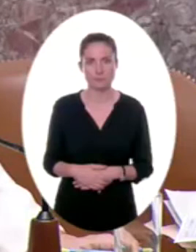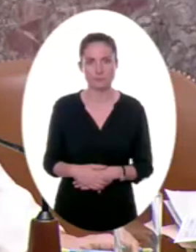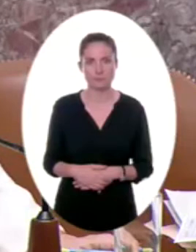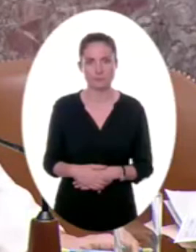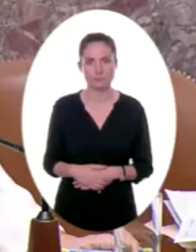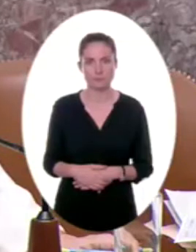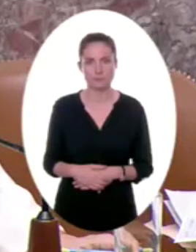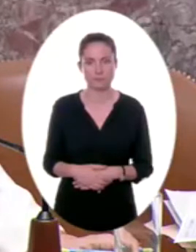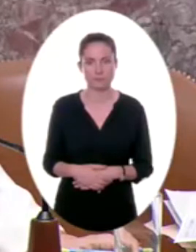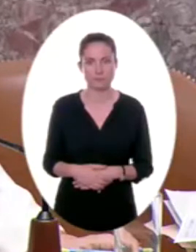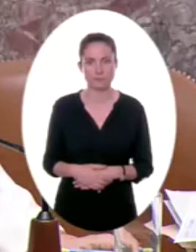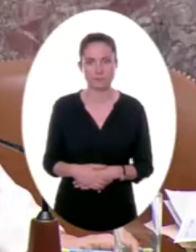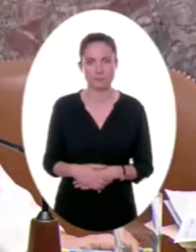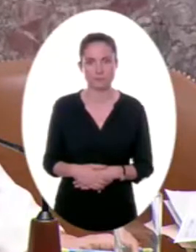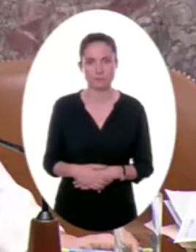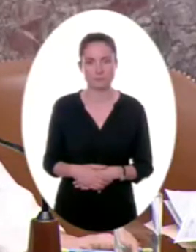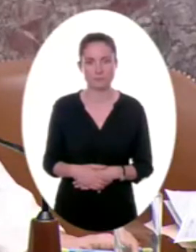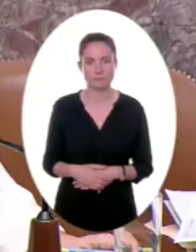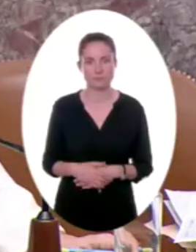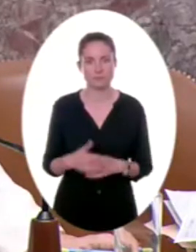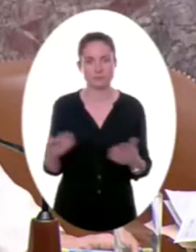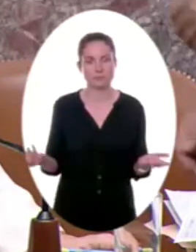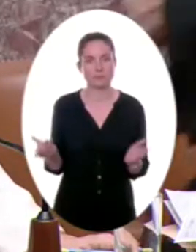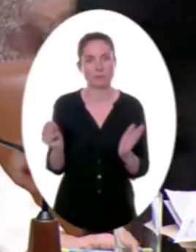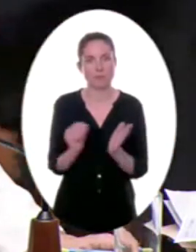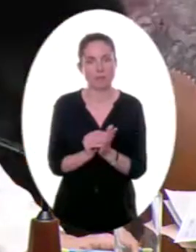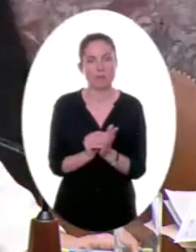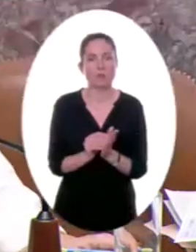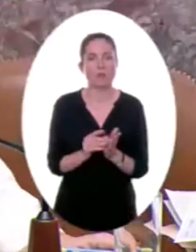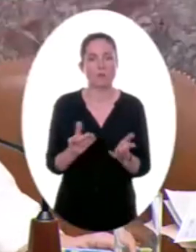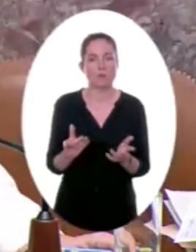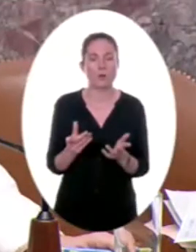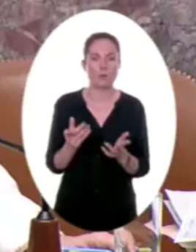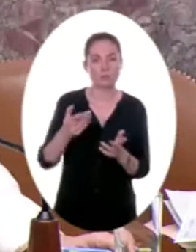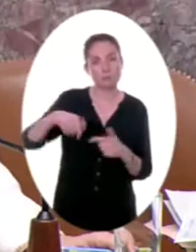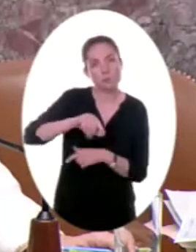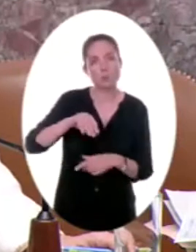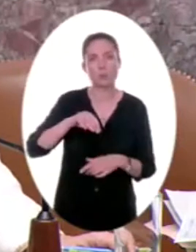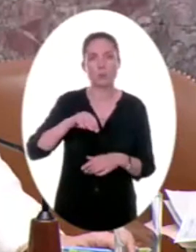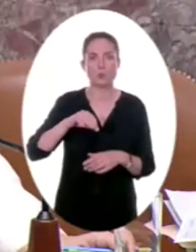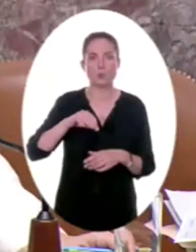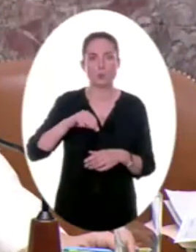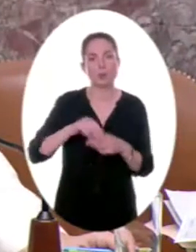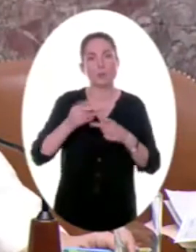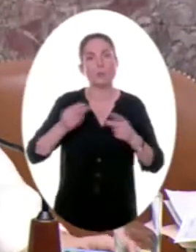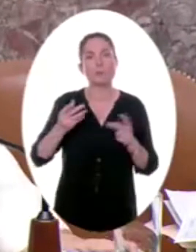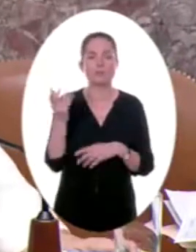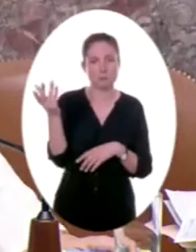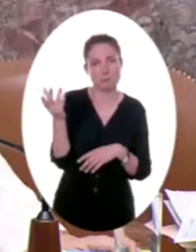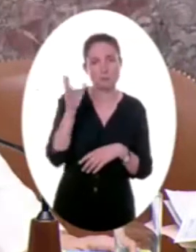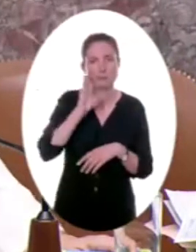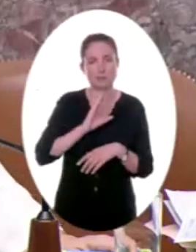Bien, mes chers collègues, je vous rappelle que cet amendement fait l'objet d'une demande de scrutin public. Je vais donc vous inviter à rejoindre